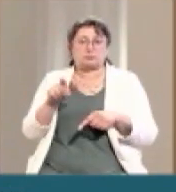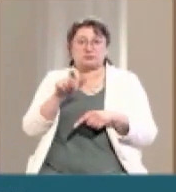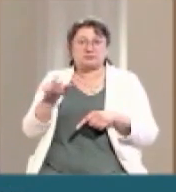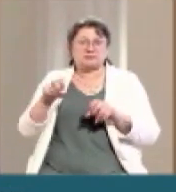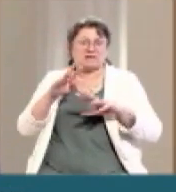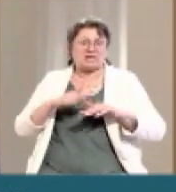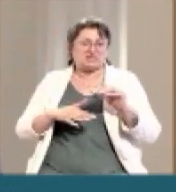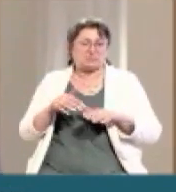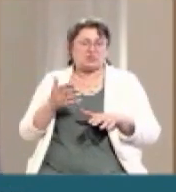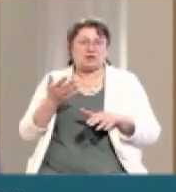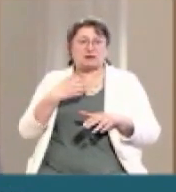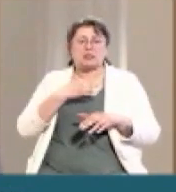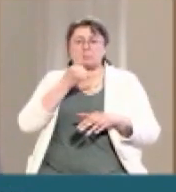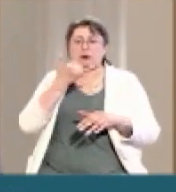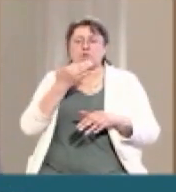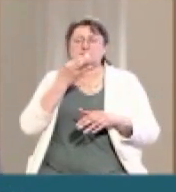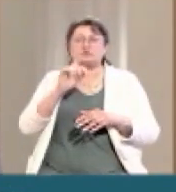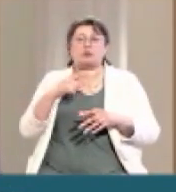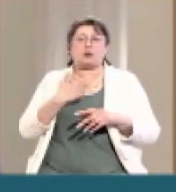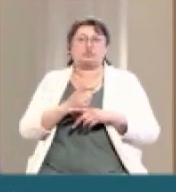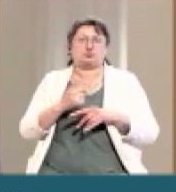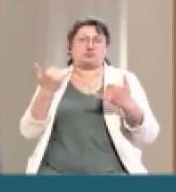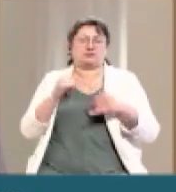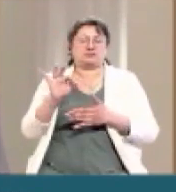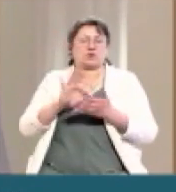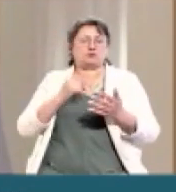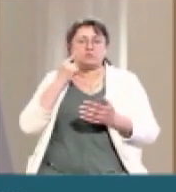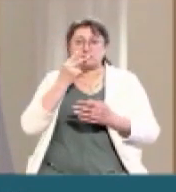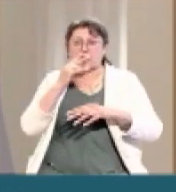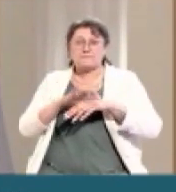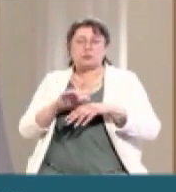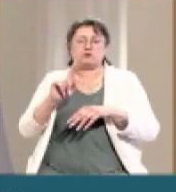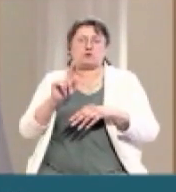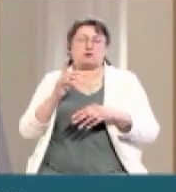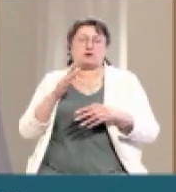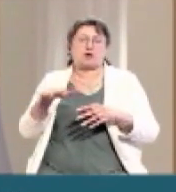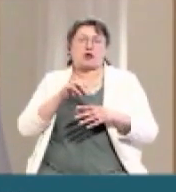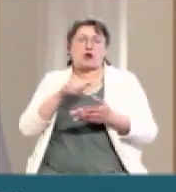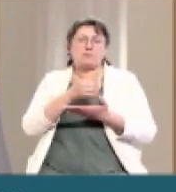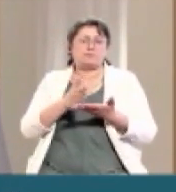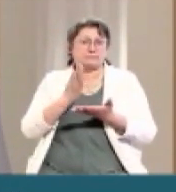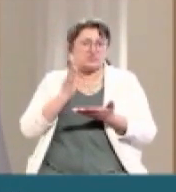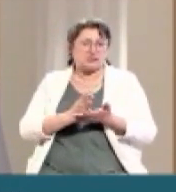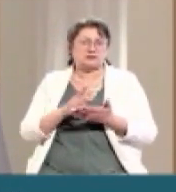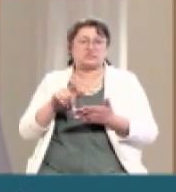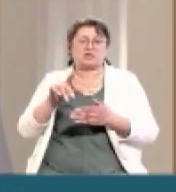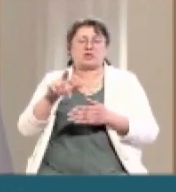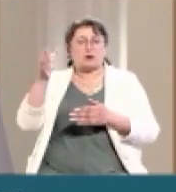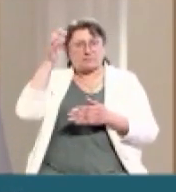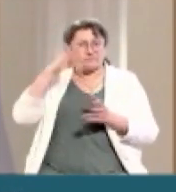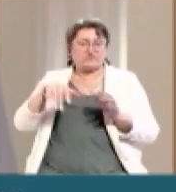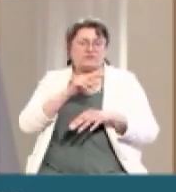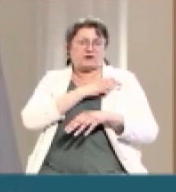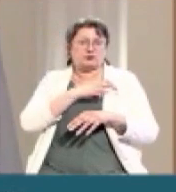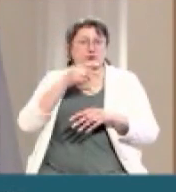ота түрі қарастырылған еді. Біз үшін тәжірибе алу өте маңызды, өйткені қызмет үлкен жауапкершілікті қажет етеді. Әйел адамның денсаулығына көптеп